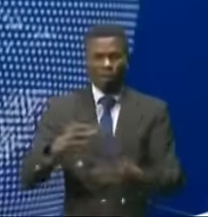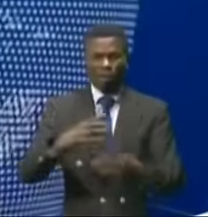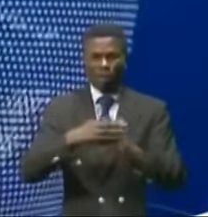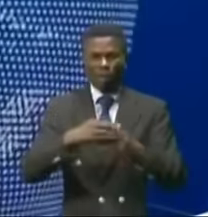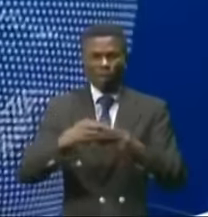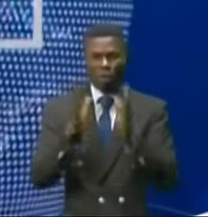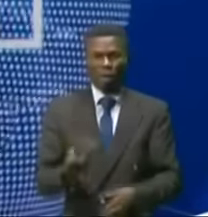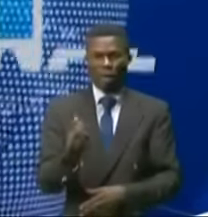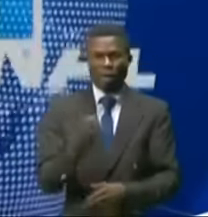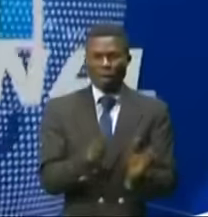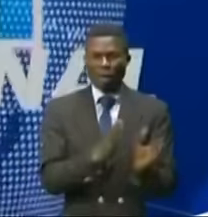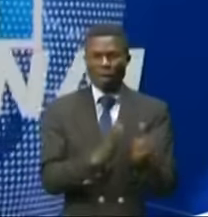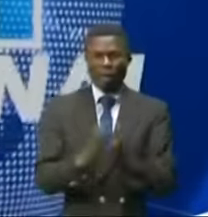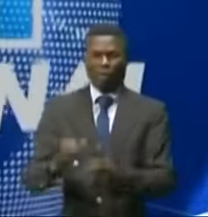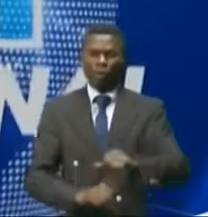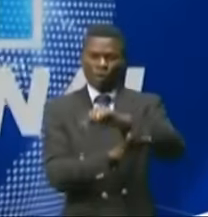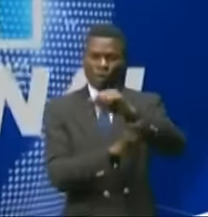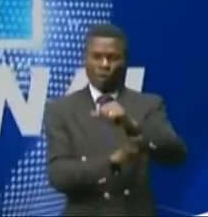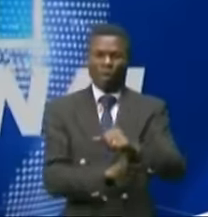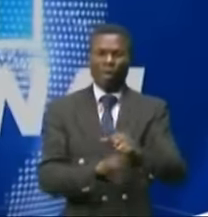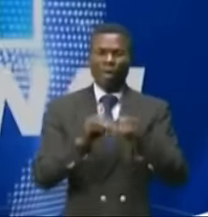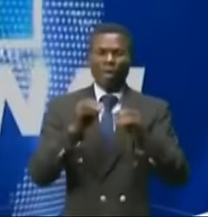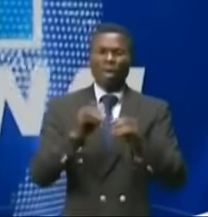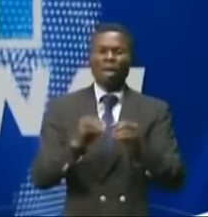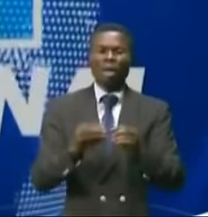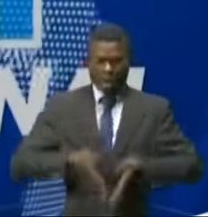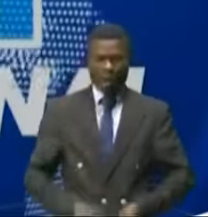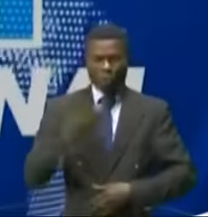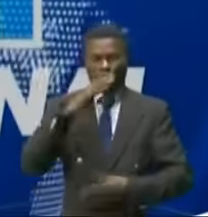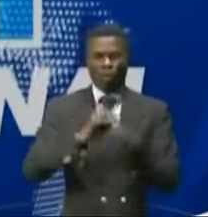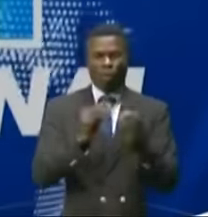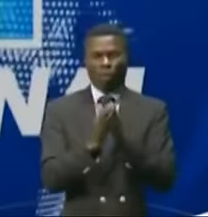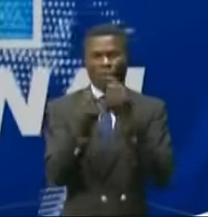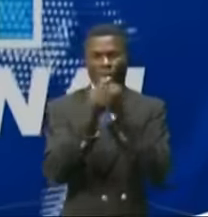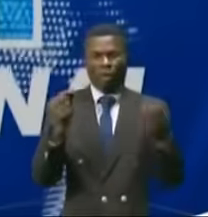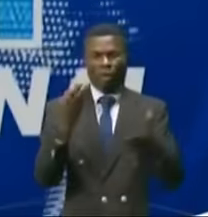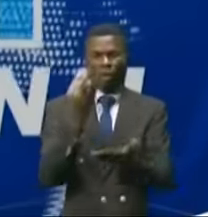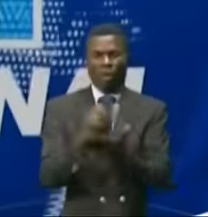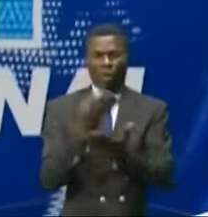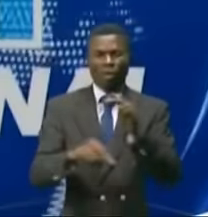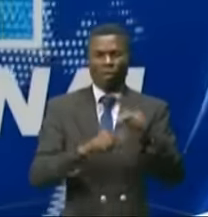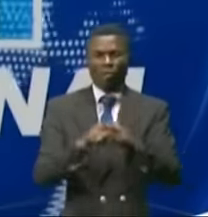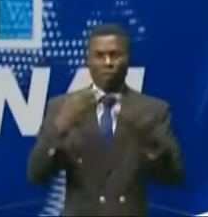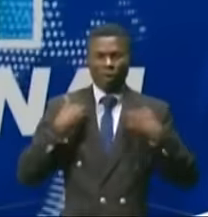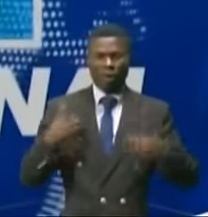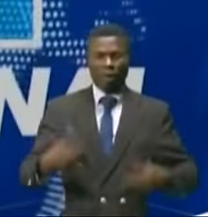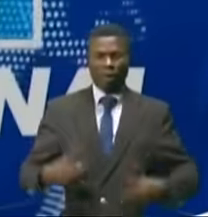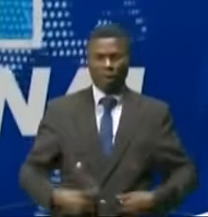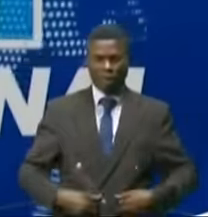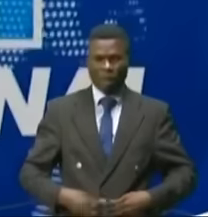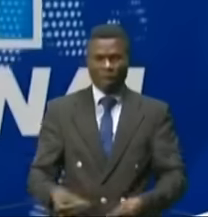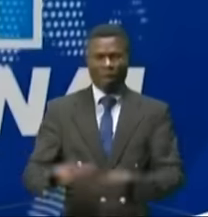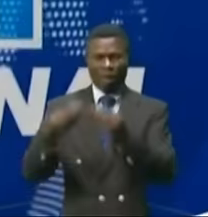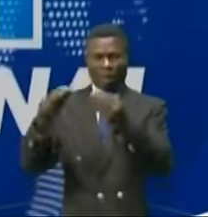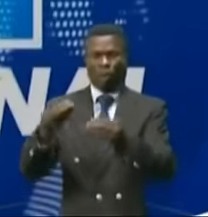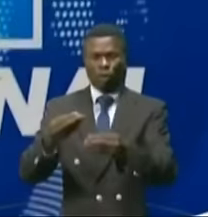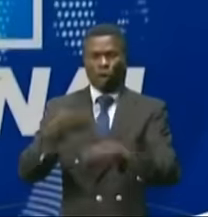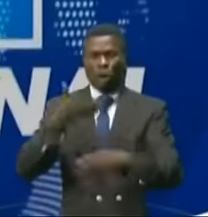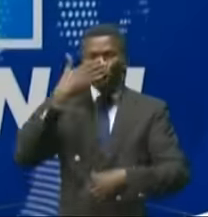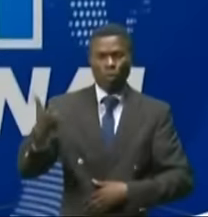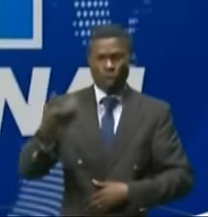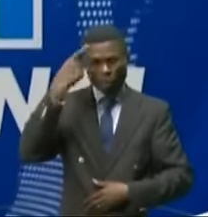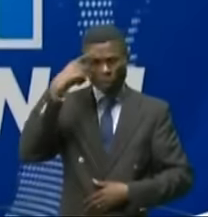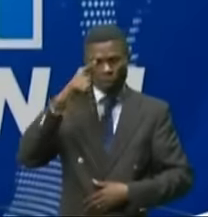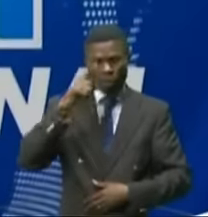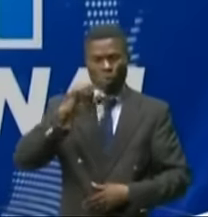américains, enveloppe destinée à appuyer la gratuité de la maternité. Le Fonds de promotion de la santé affecte aux établissements hospitaliers